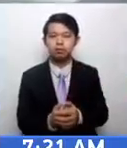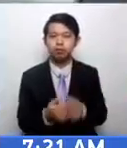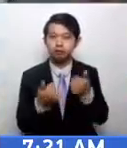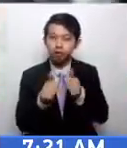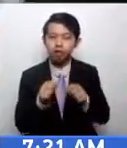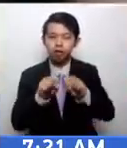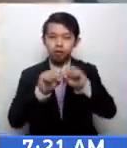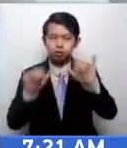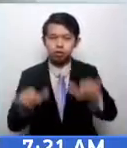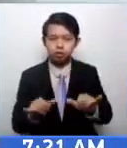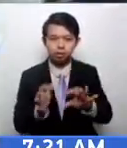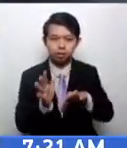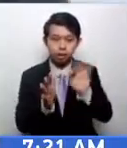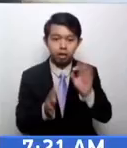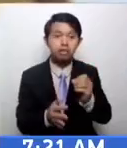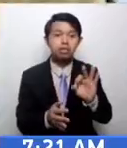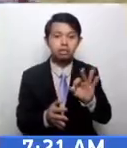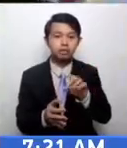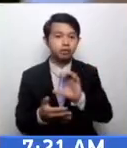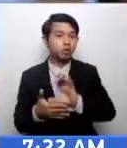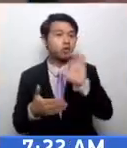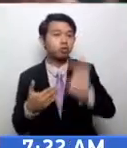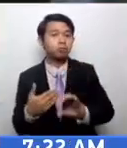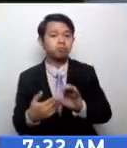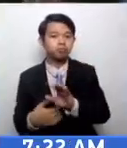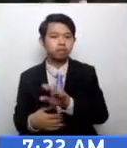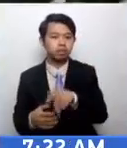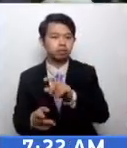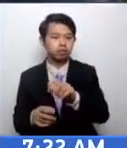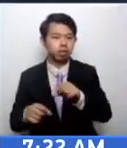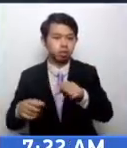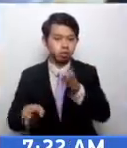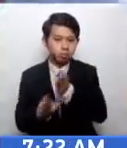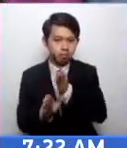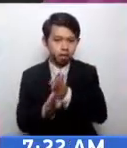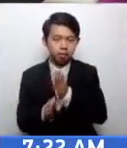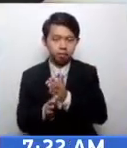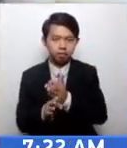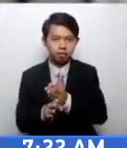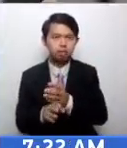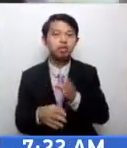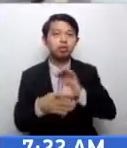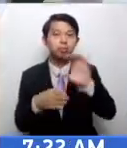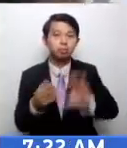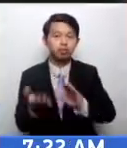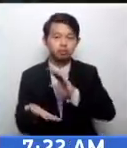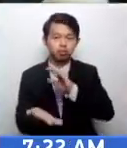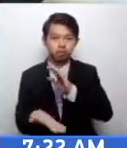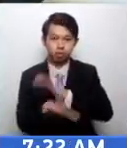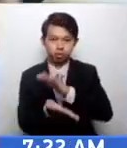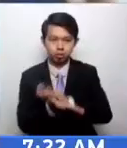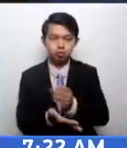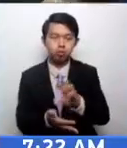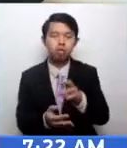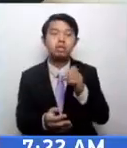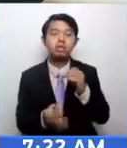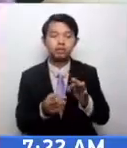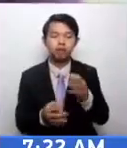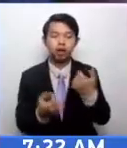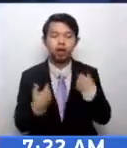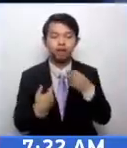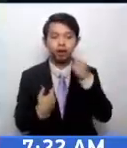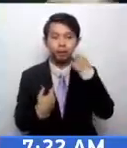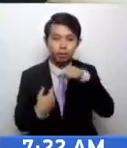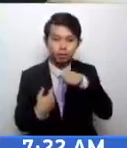ba yung dokumento ng mga bumabiyahing bus at kung may paglabag yung mga bus driver o di kaya naman mga konduktor. Mabilis naman, Maris,